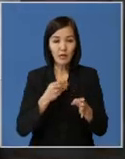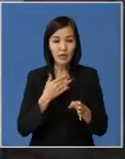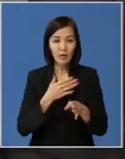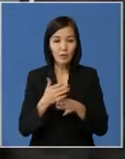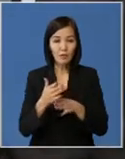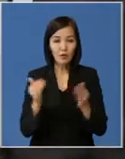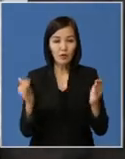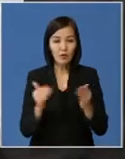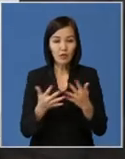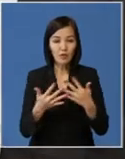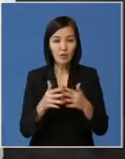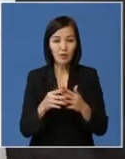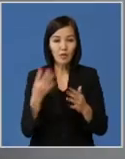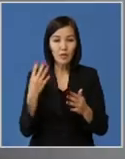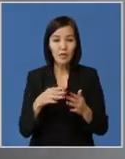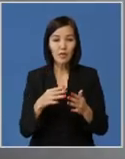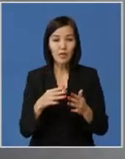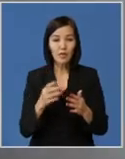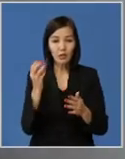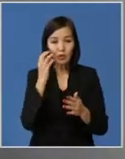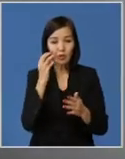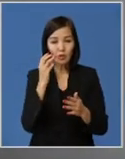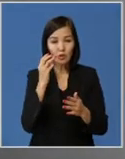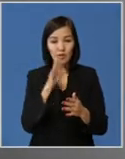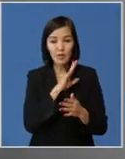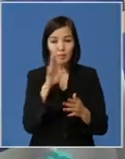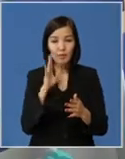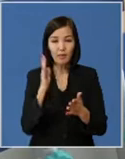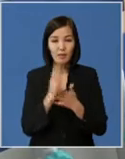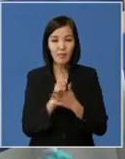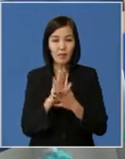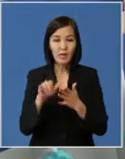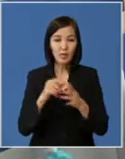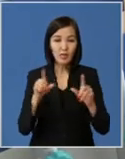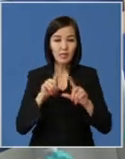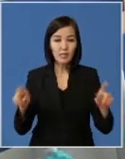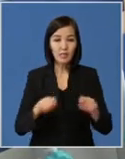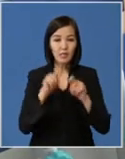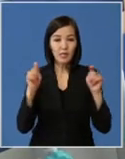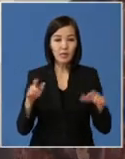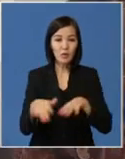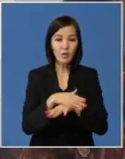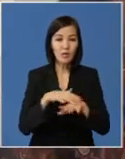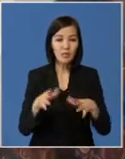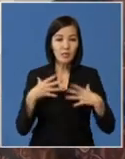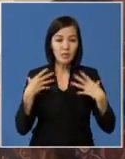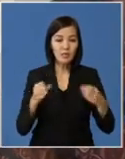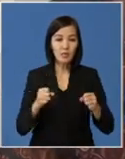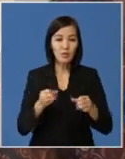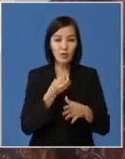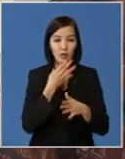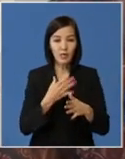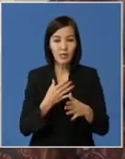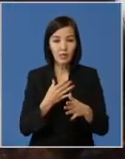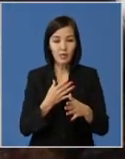Кіші Қарқара ауылында бүгінде 40-қа жуық жүкті әйел бар. Жаңа нысанның ашылуы тұрғындар денсаулығын жақсартып, өмір сапасын арттыруға жасалған